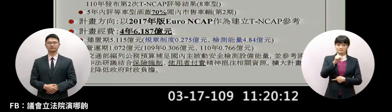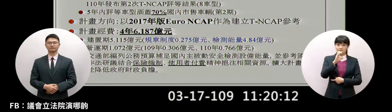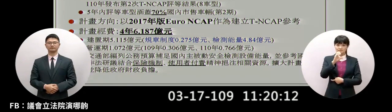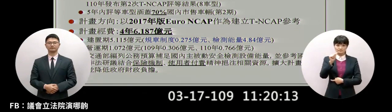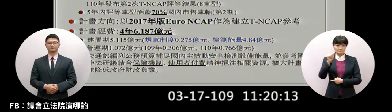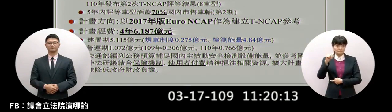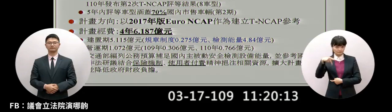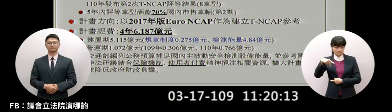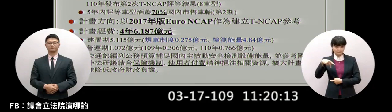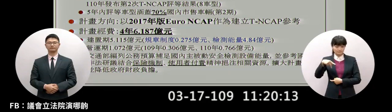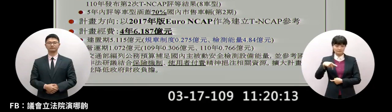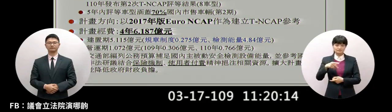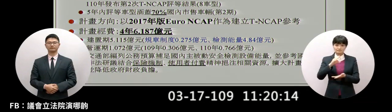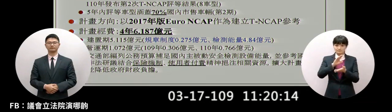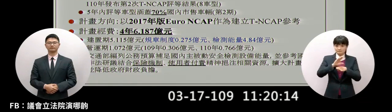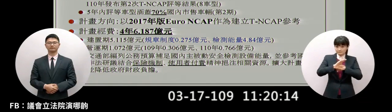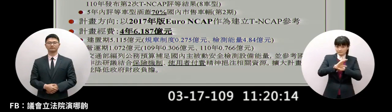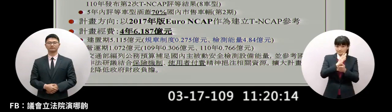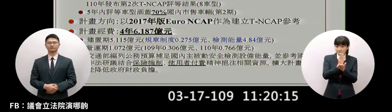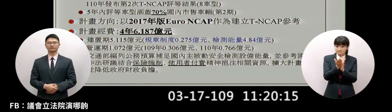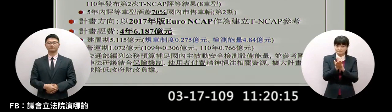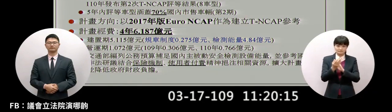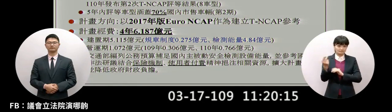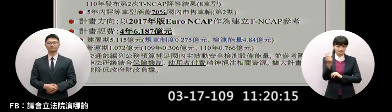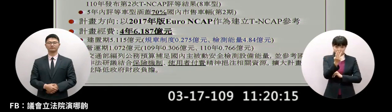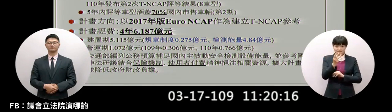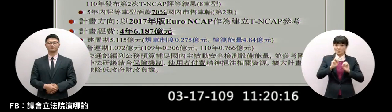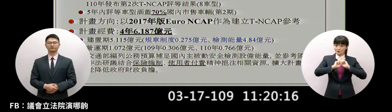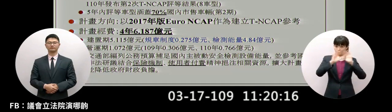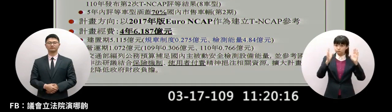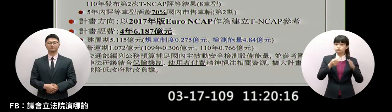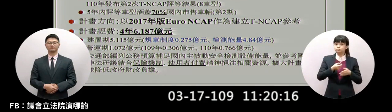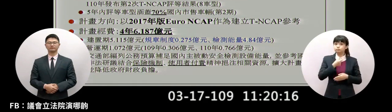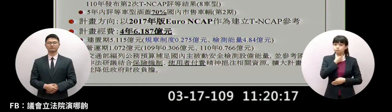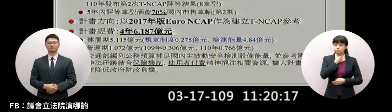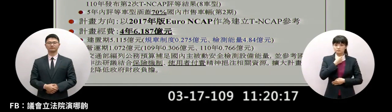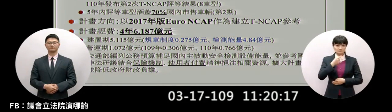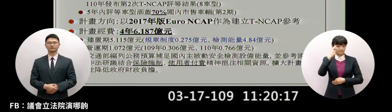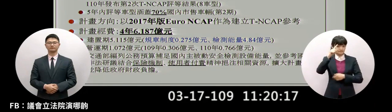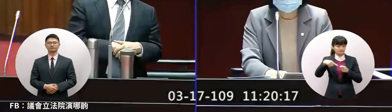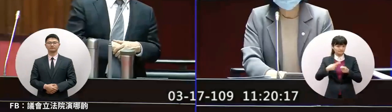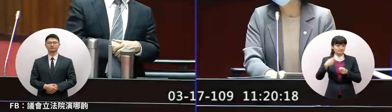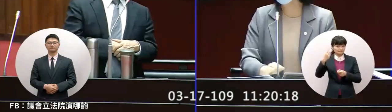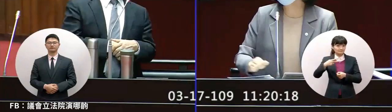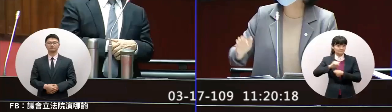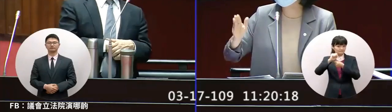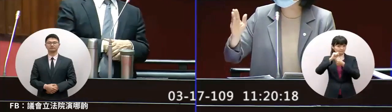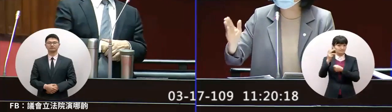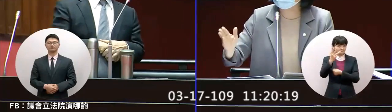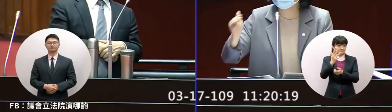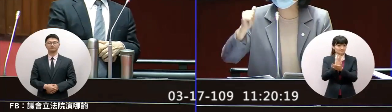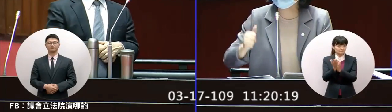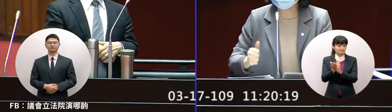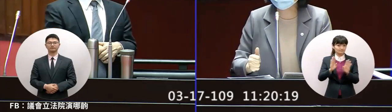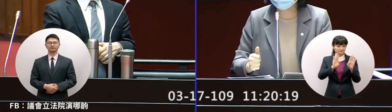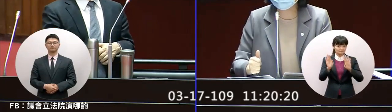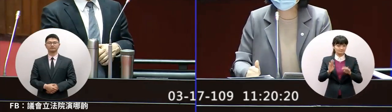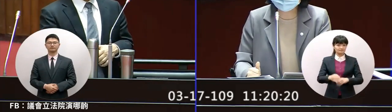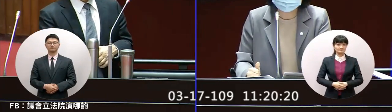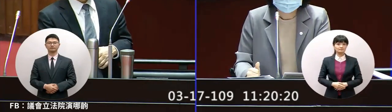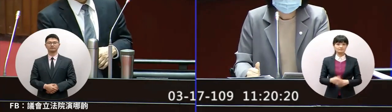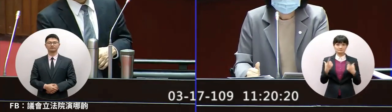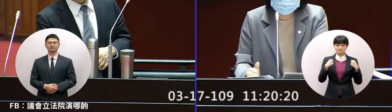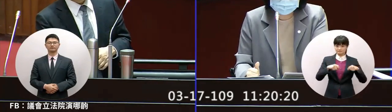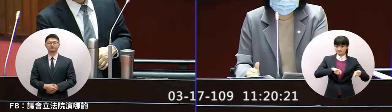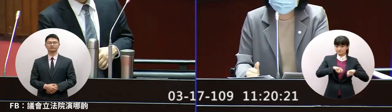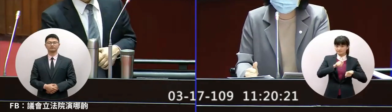布3个车型，那明年他还要再做成8个车型。我们看下一页哦，那他本来原本的规划